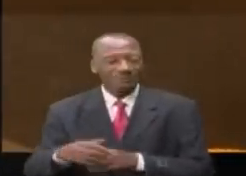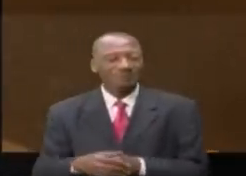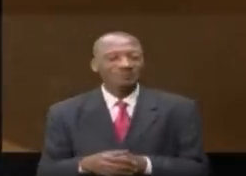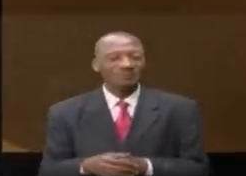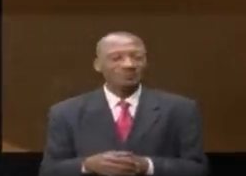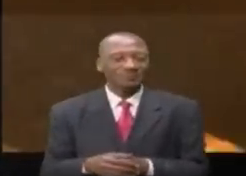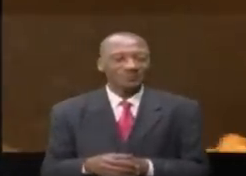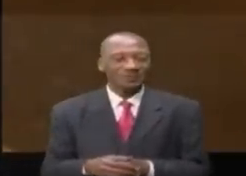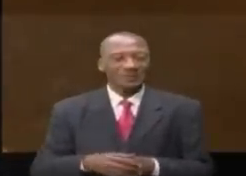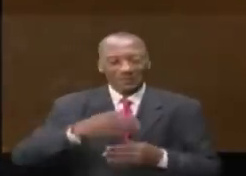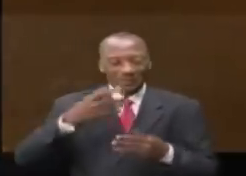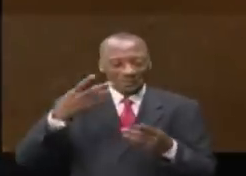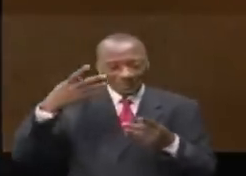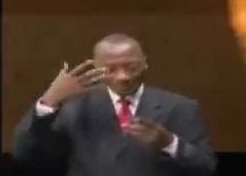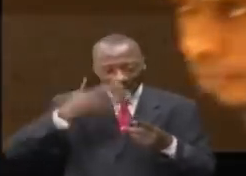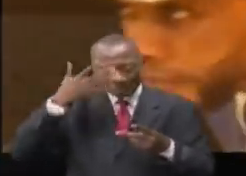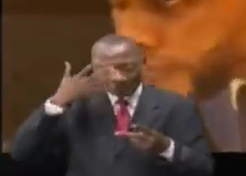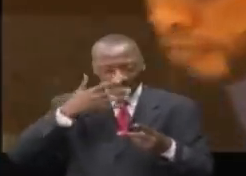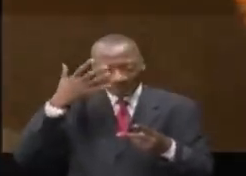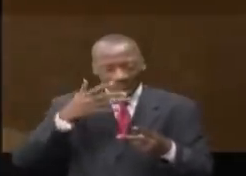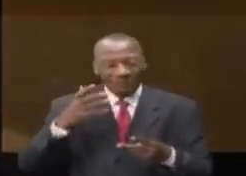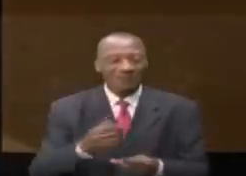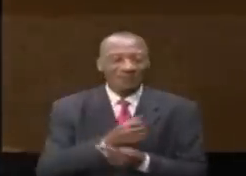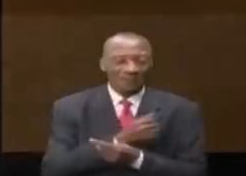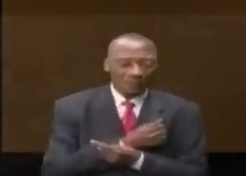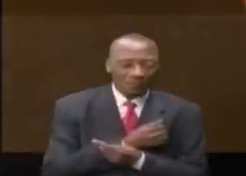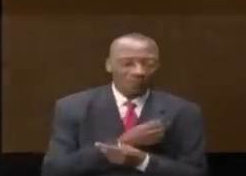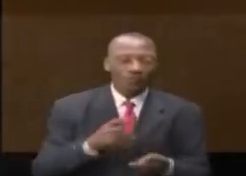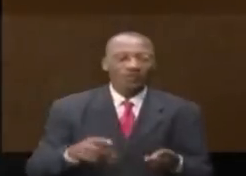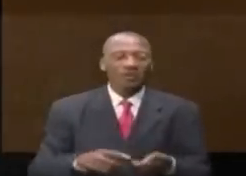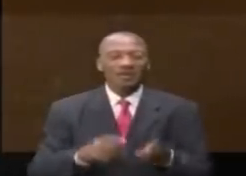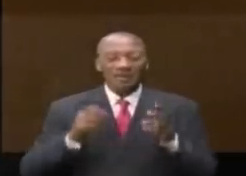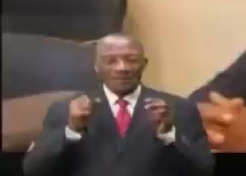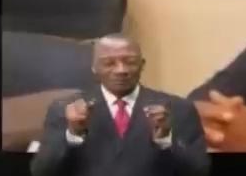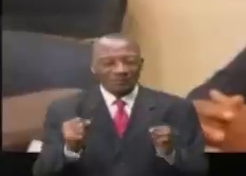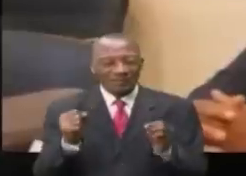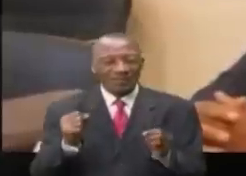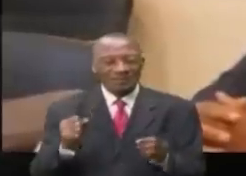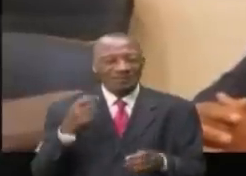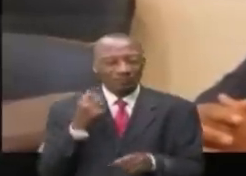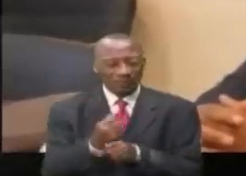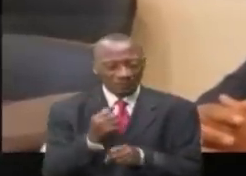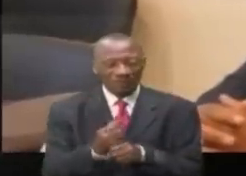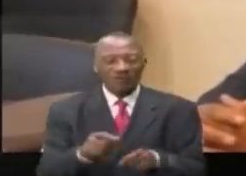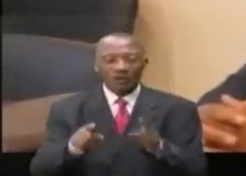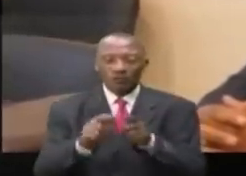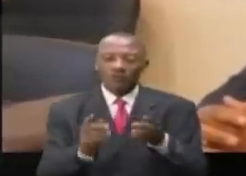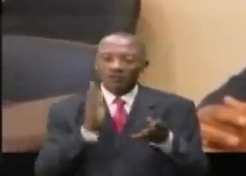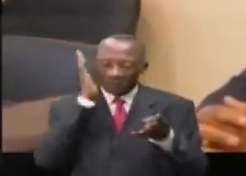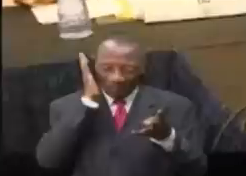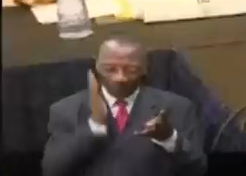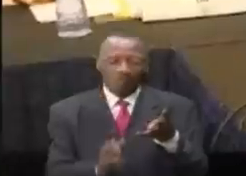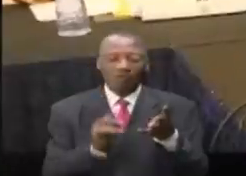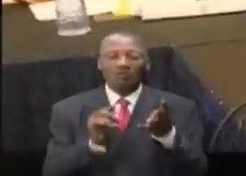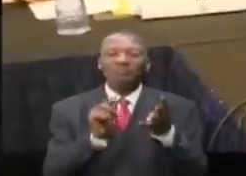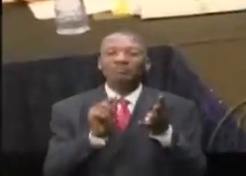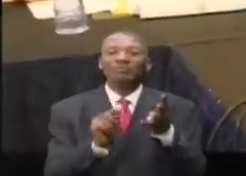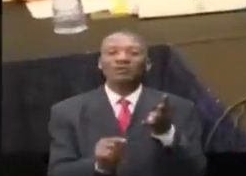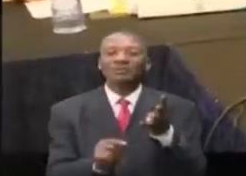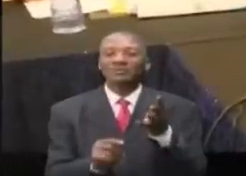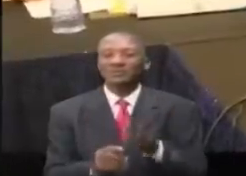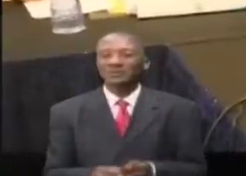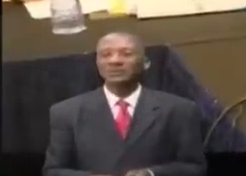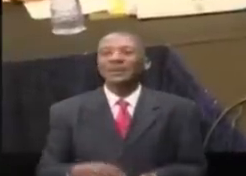la transparence, l'harmonie, l'efficacité dans le travail et le résultat. À son tour, Madame la